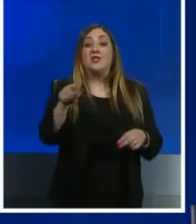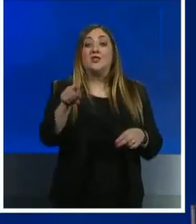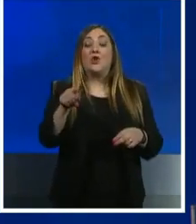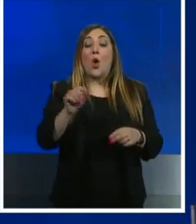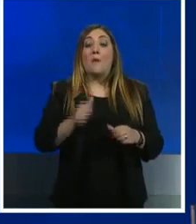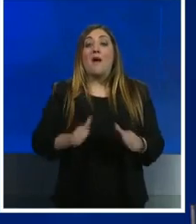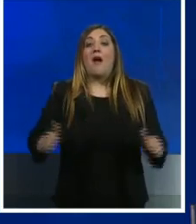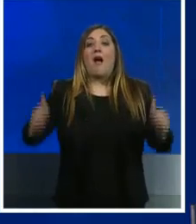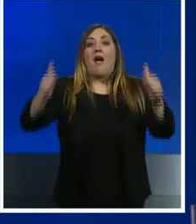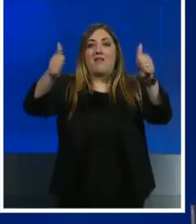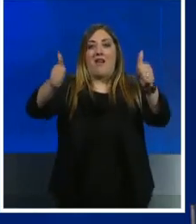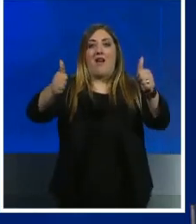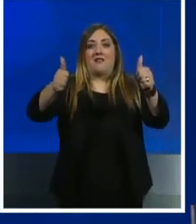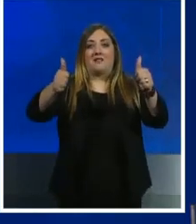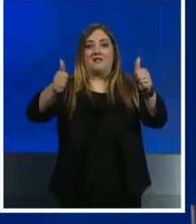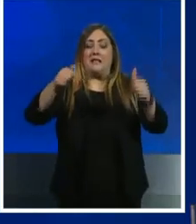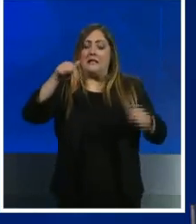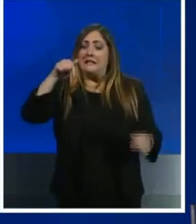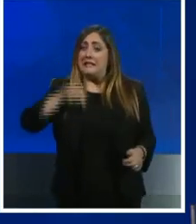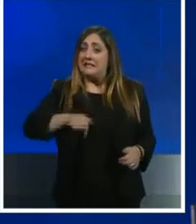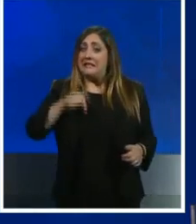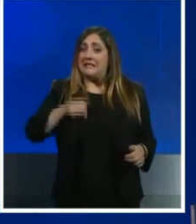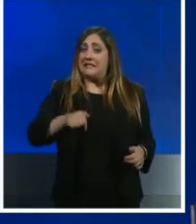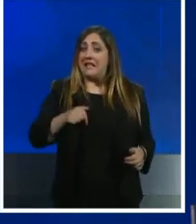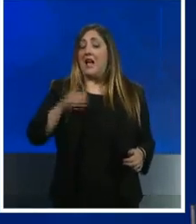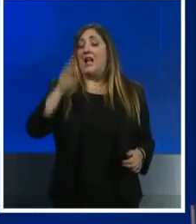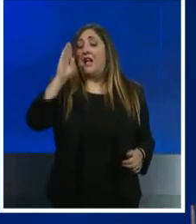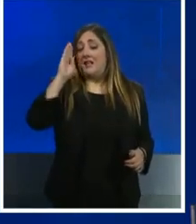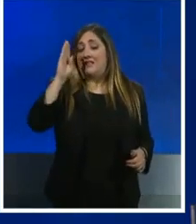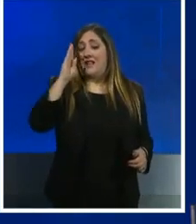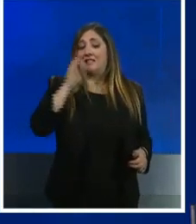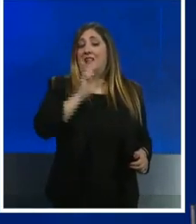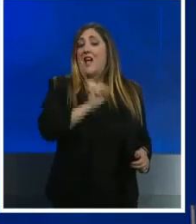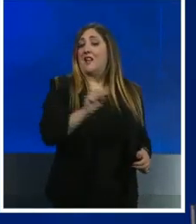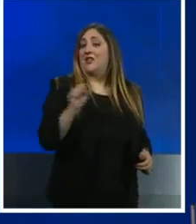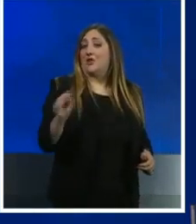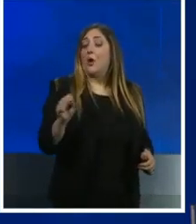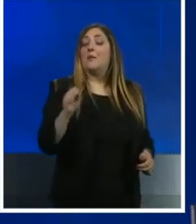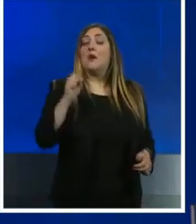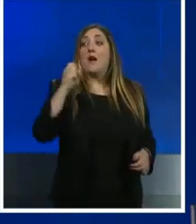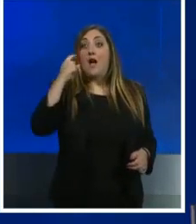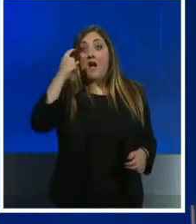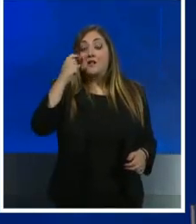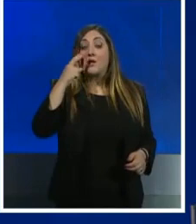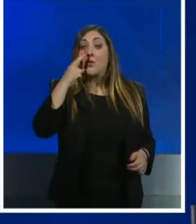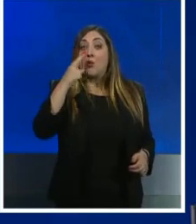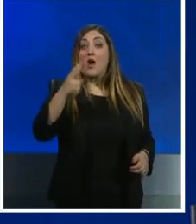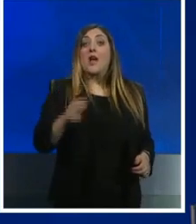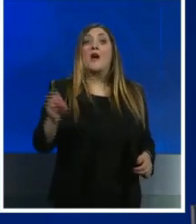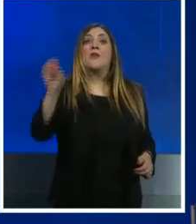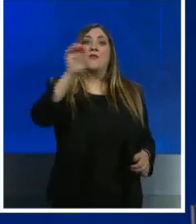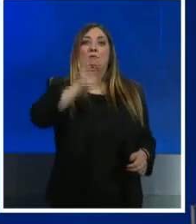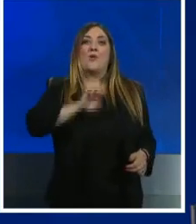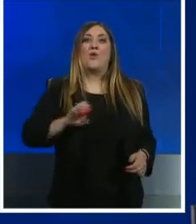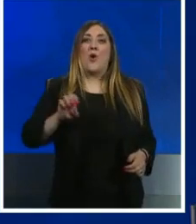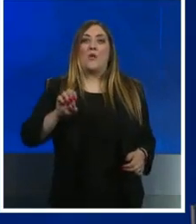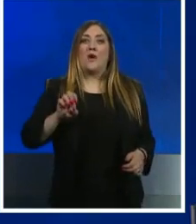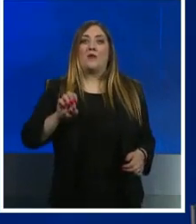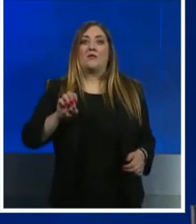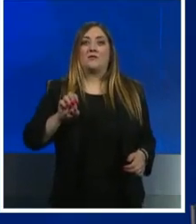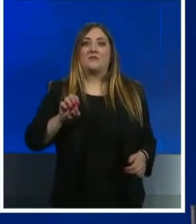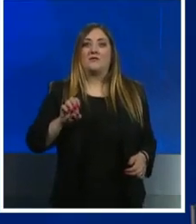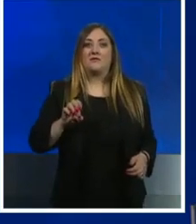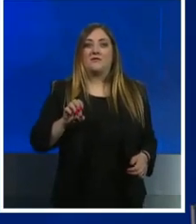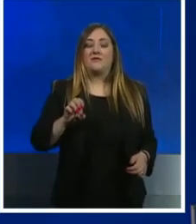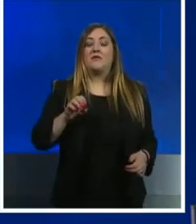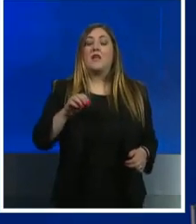Kemm issa, għax qegħdin fil-Parlament, aħseb wara fl-Ewropa. Aħna nemnu